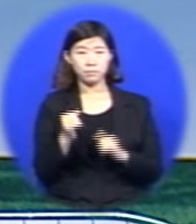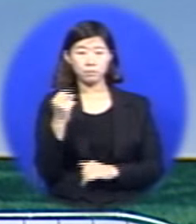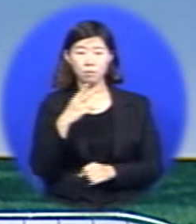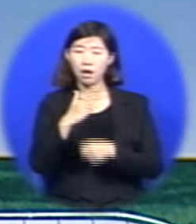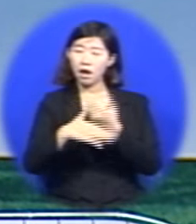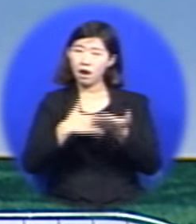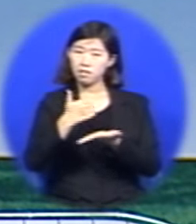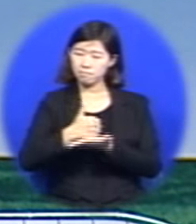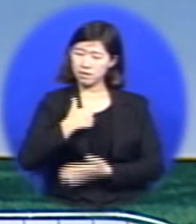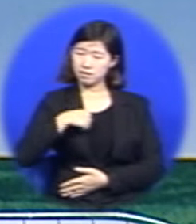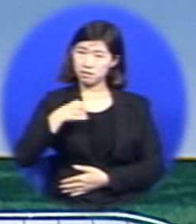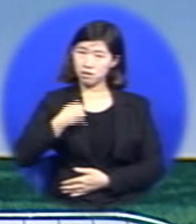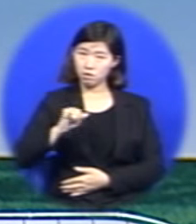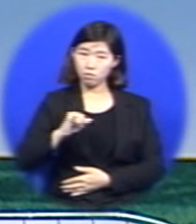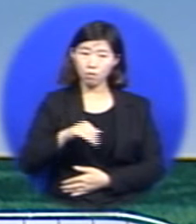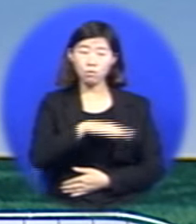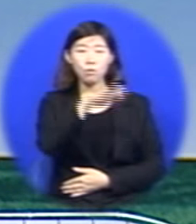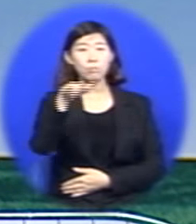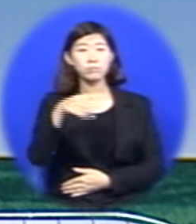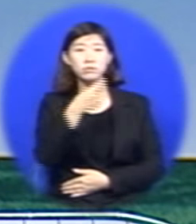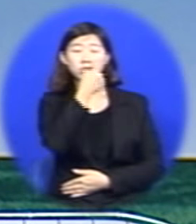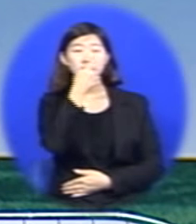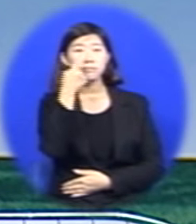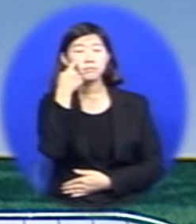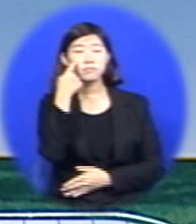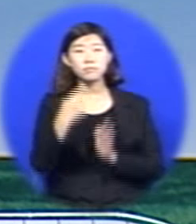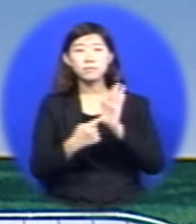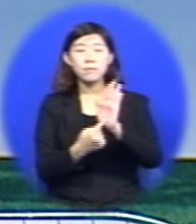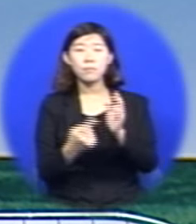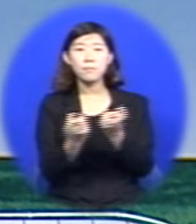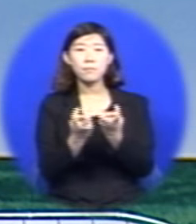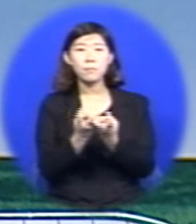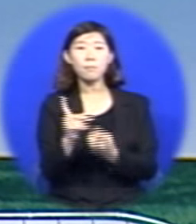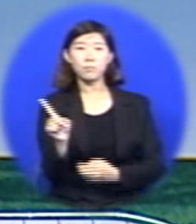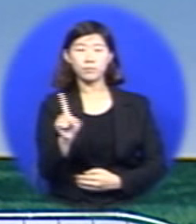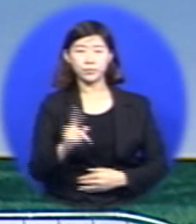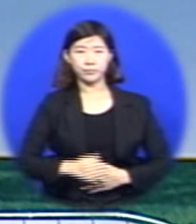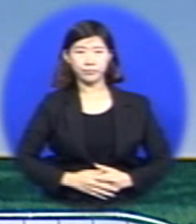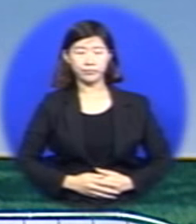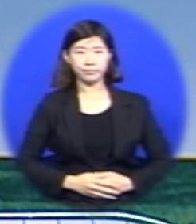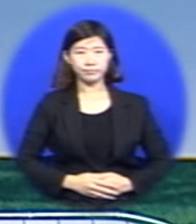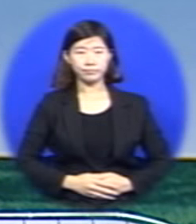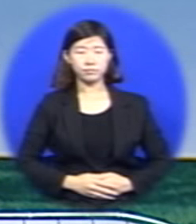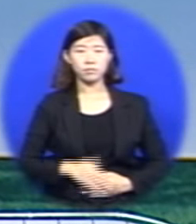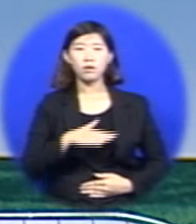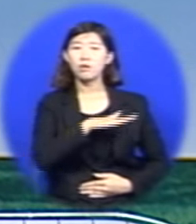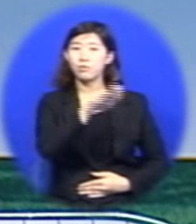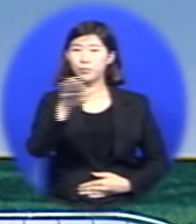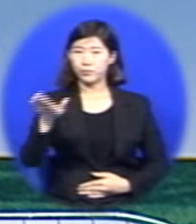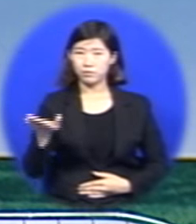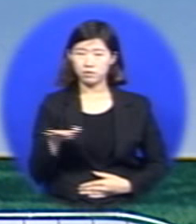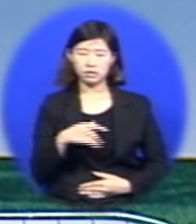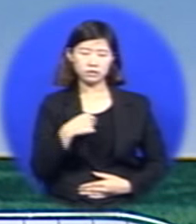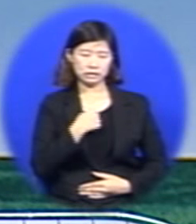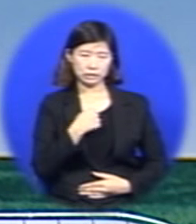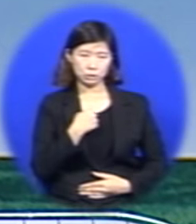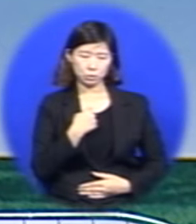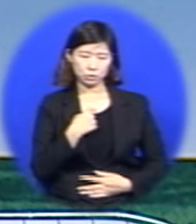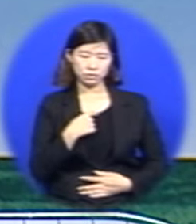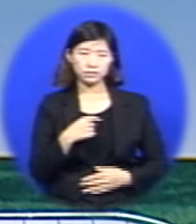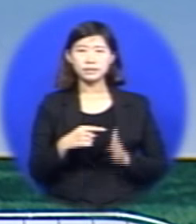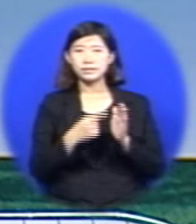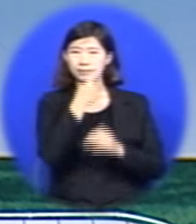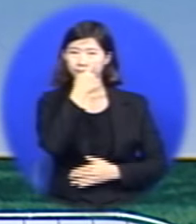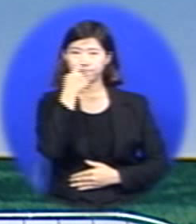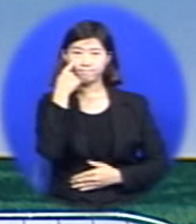자녀가 되었다는 것을 여러분은 어떻게 증명하십니까? 우리가 우리 자신을 증명할 수 있는